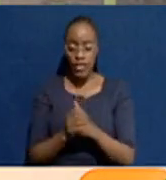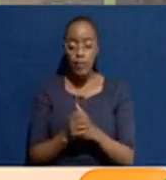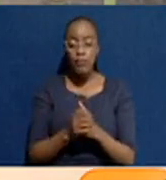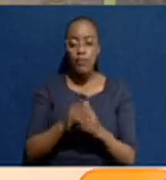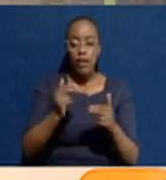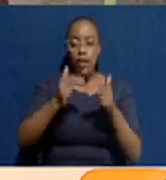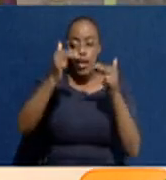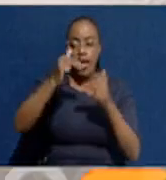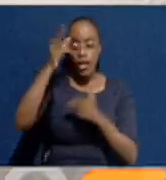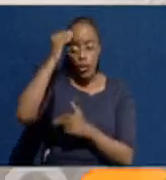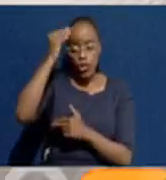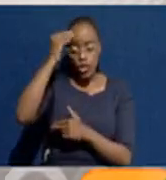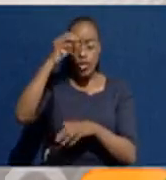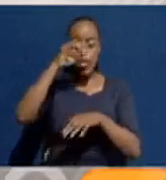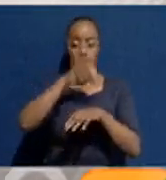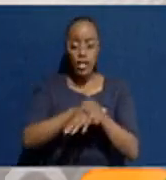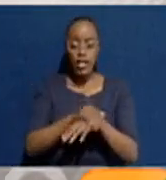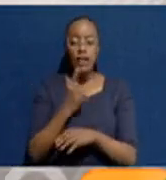Elimu ya juu ikipokea shilingi bilioni